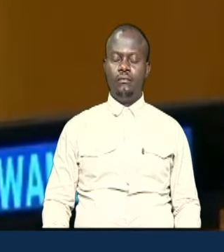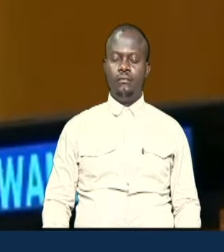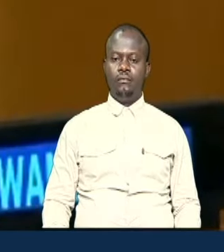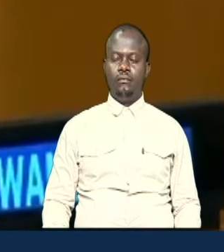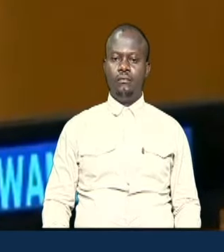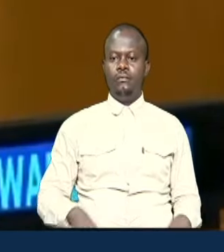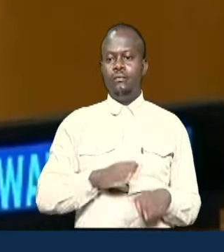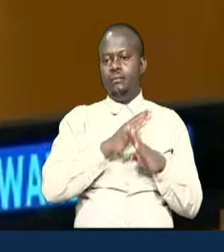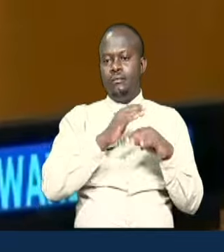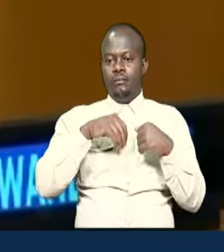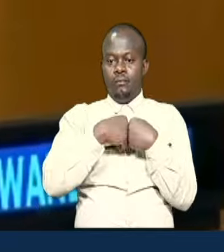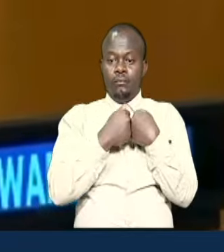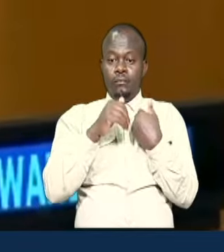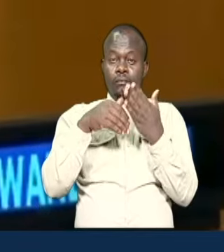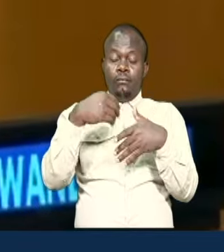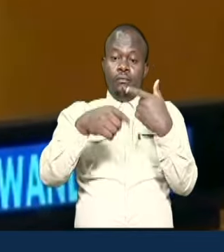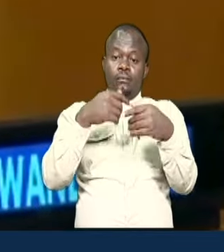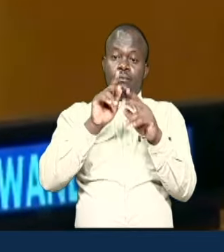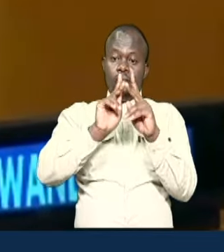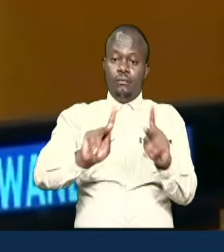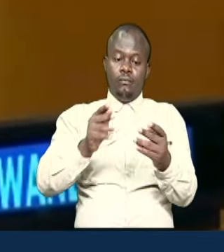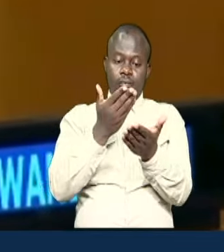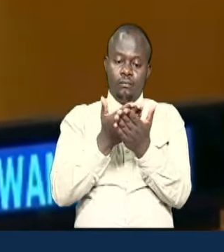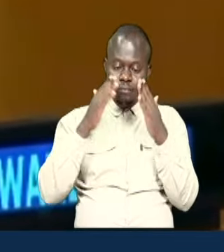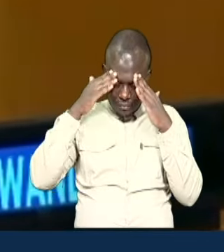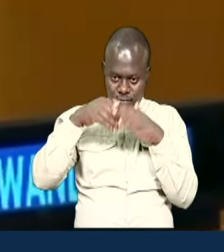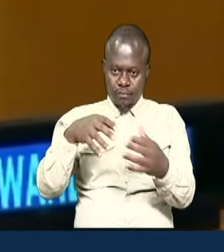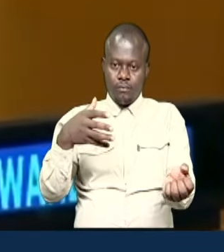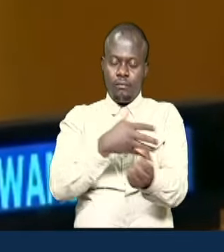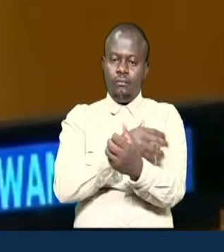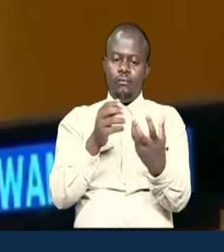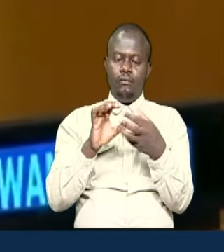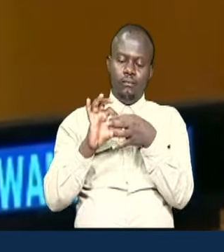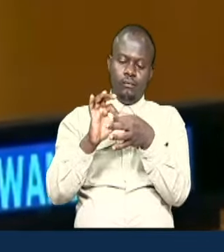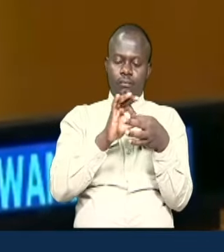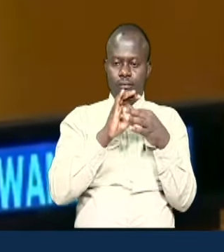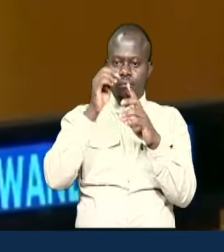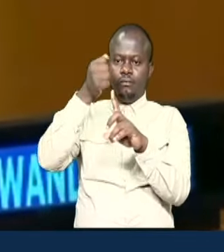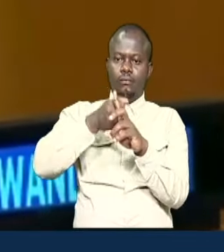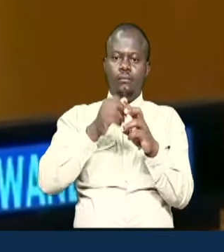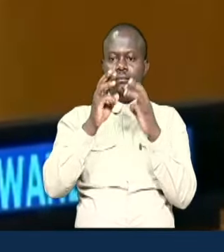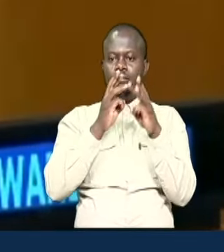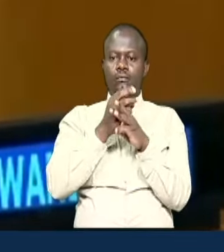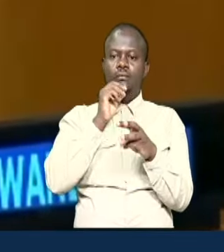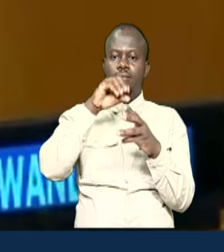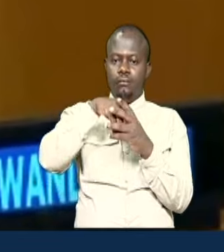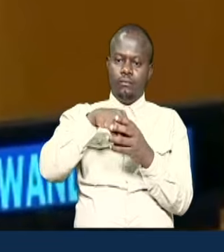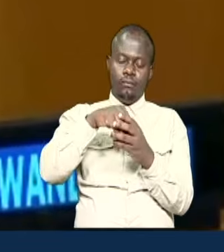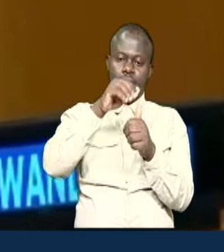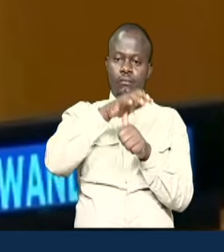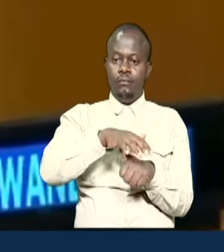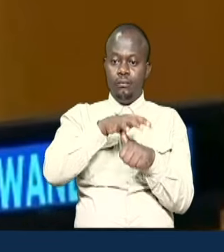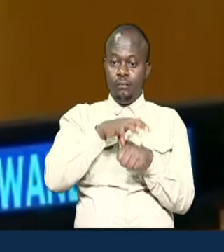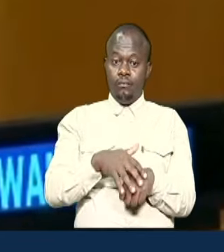require gukumira amakimbirane no gukomeza amahoro bisaba gushyira imbaraga mu bufatanye duharanira isi itarangwamo ihohoterwa.